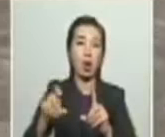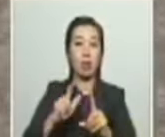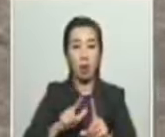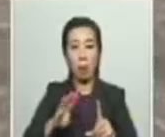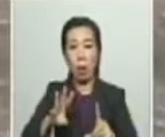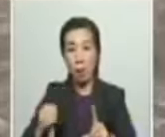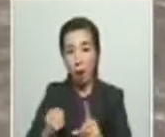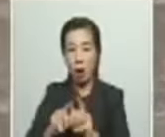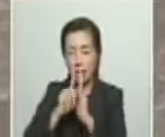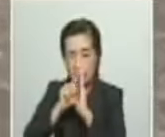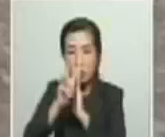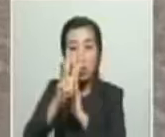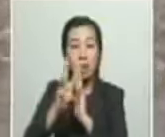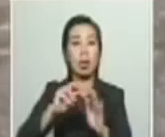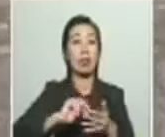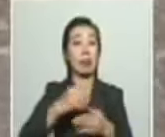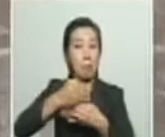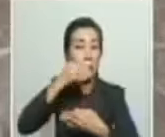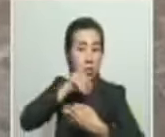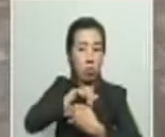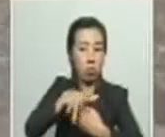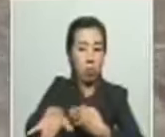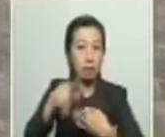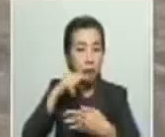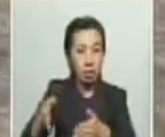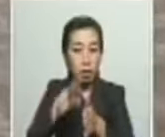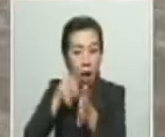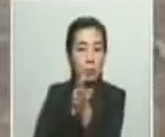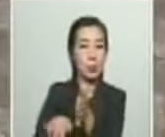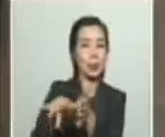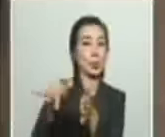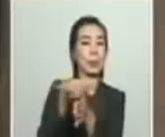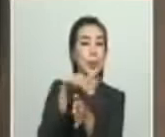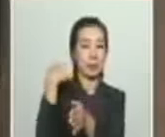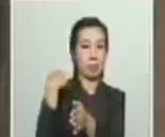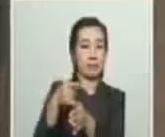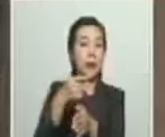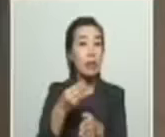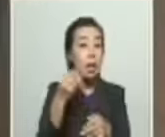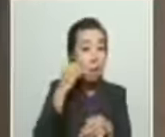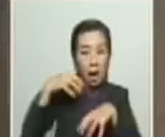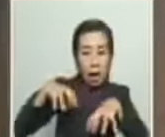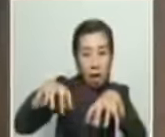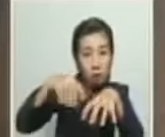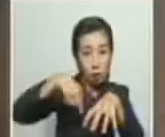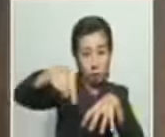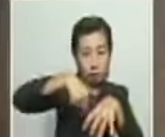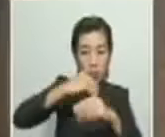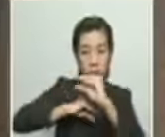วยค่ะ ระบายเพิ่มน้ำใต้เขื่อนก็ต้องเยอะนะ ค่ะจะล้นตลิ่งด้วยแน่นอนนะคะคนที่อยู่นอกคันกั้นน้ำนะค